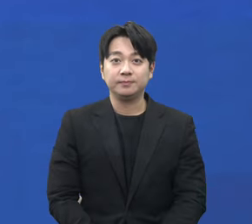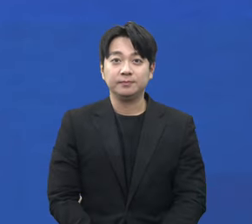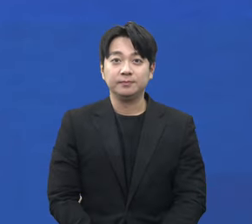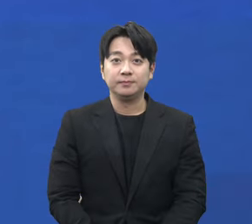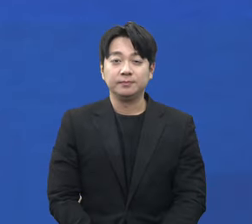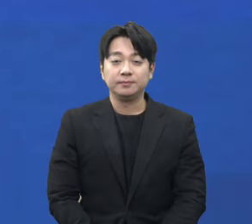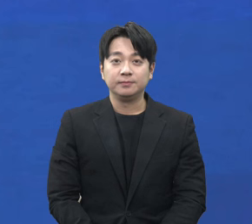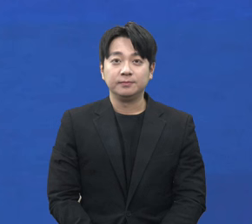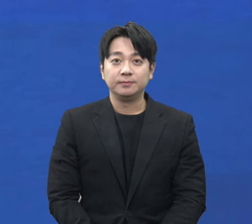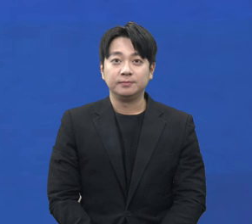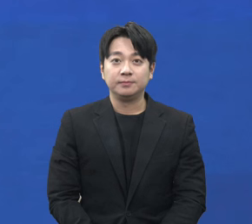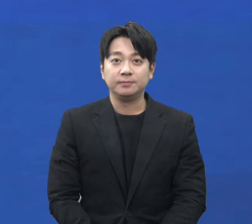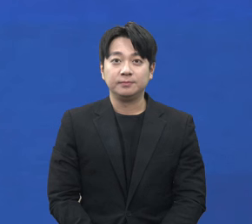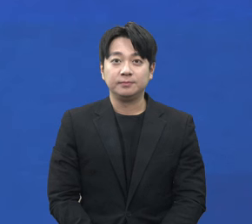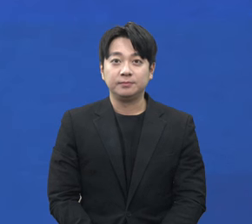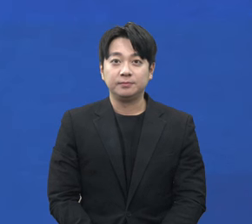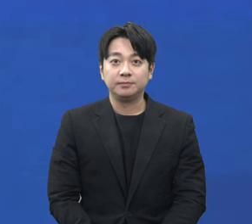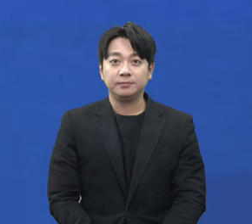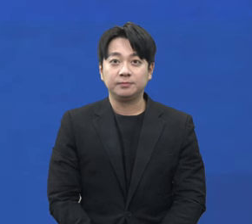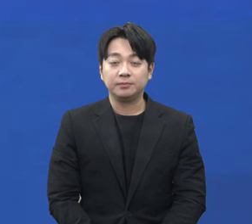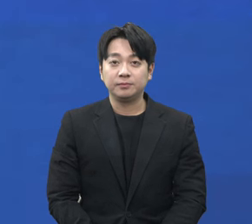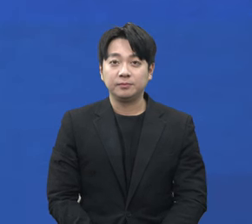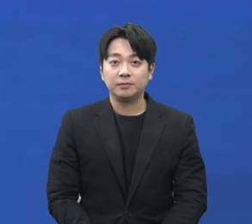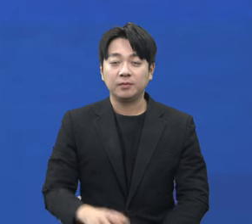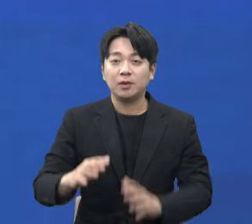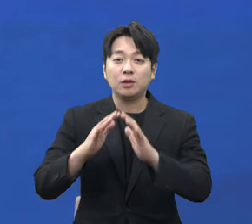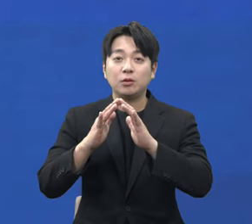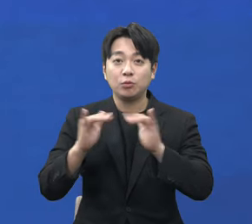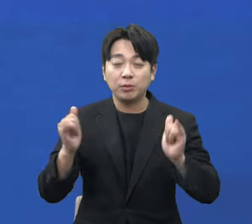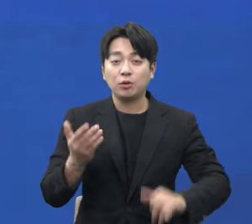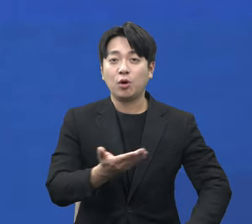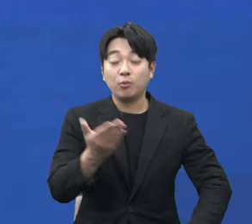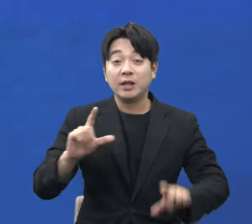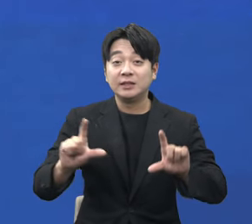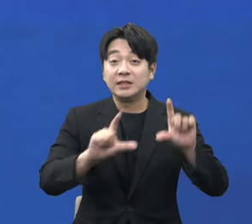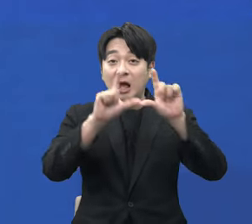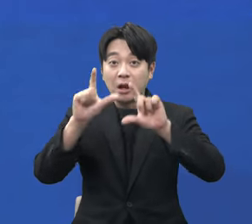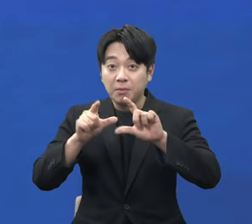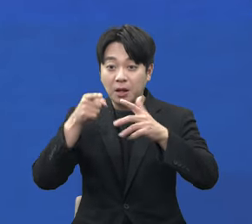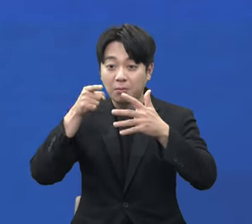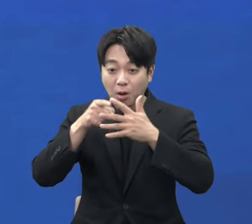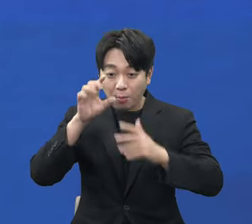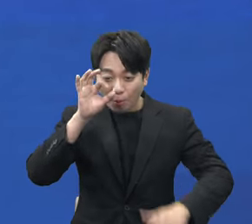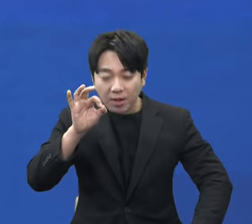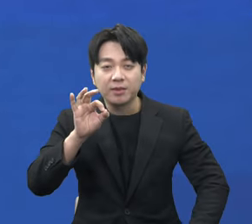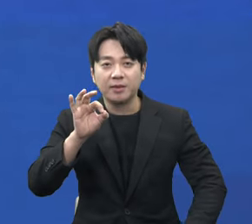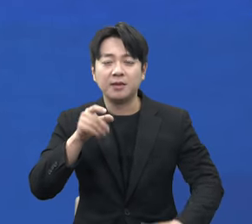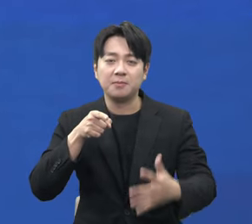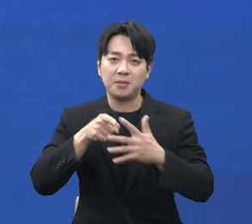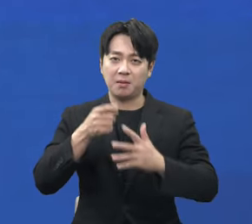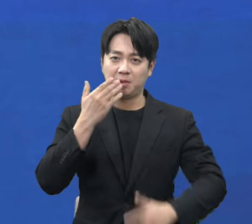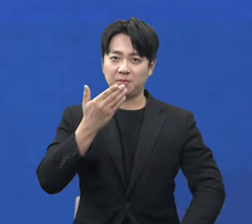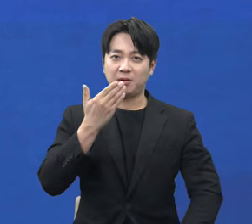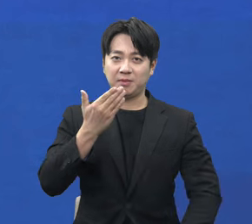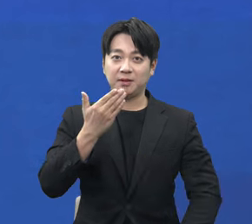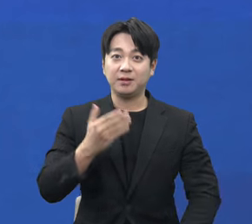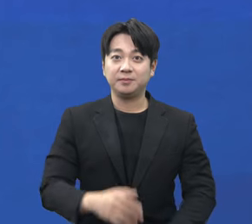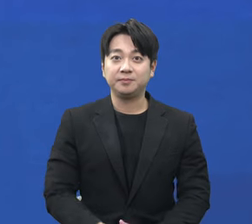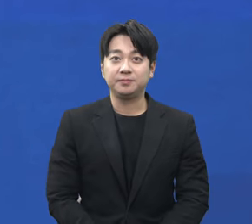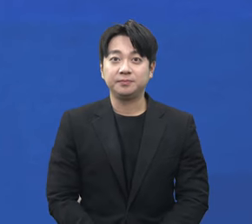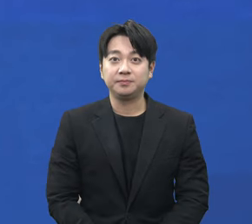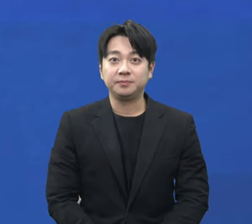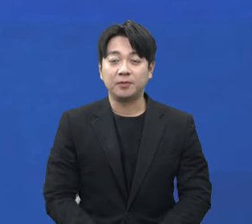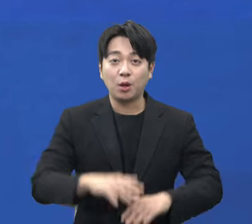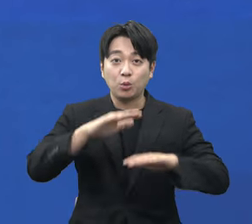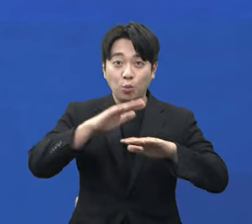현장에 답이 있습니다. 현장 정책간담회를 개최하고 농민, 어민, 임어민의